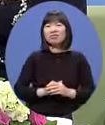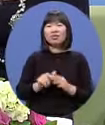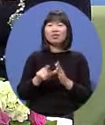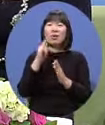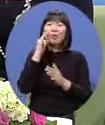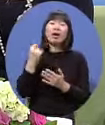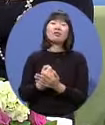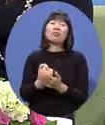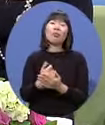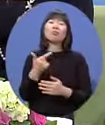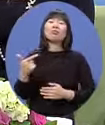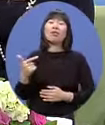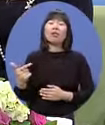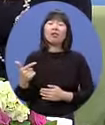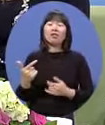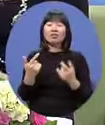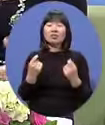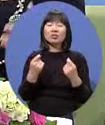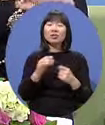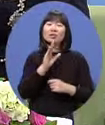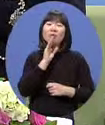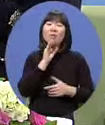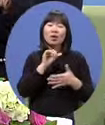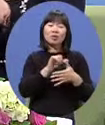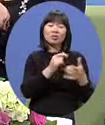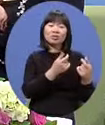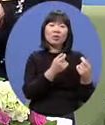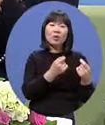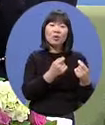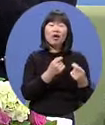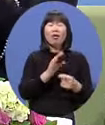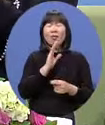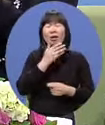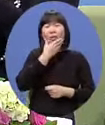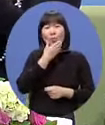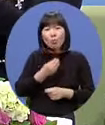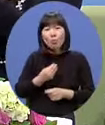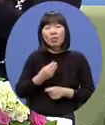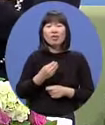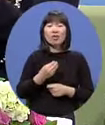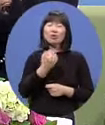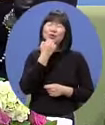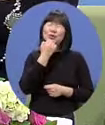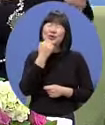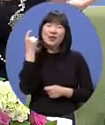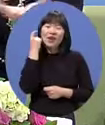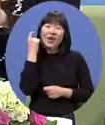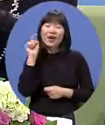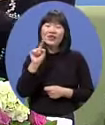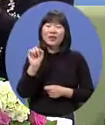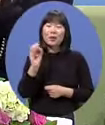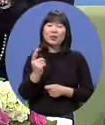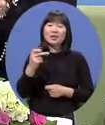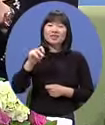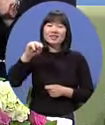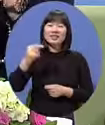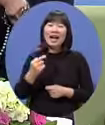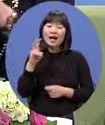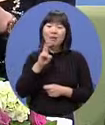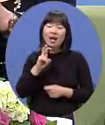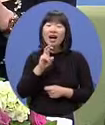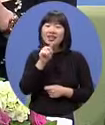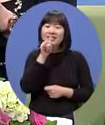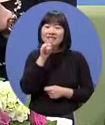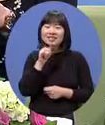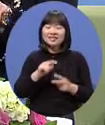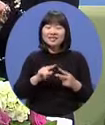그럼. 얼마나 서운한지 몰라요. 그러니까 저렇게 정말 현구처럼 저게 행복해서 저런 웃음소리가 어떤 오케스트라가 연주를 한들 저런